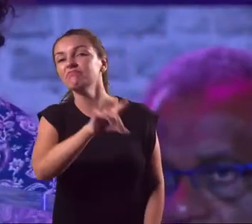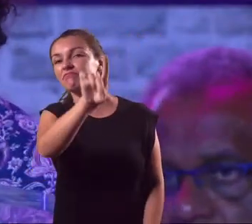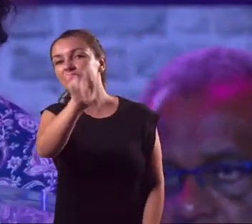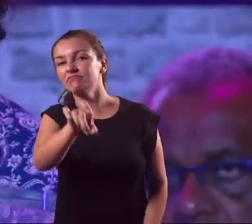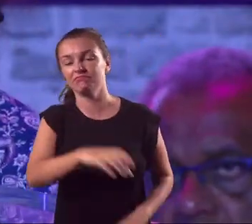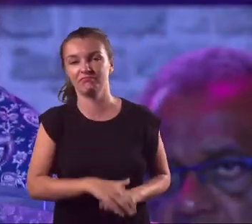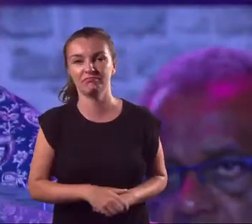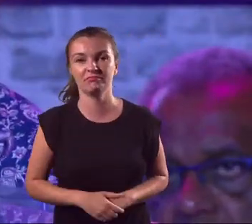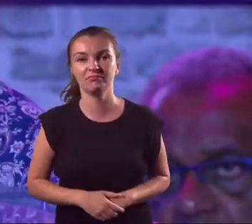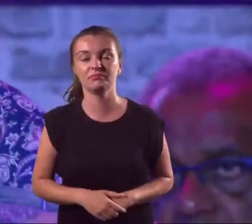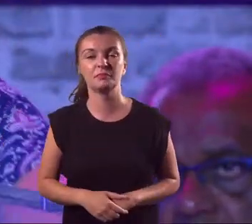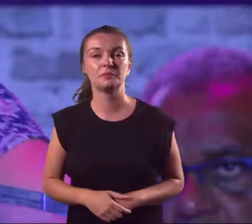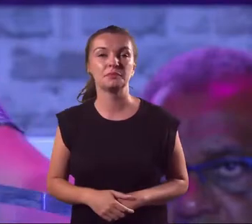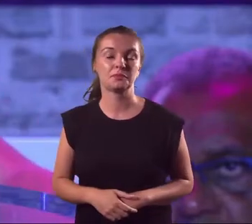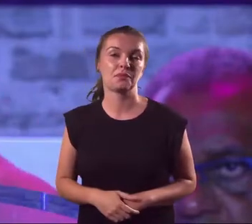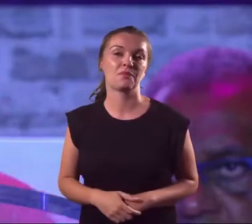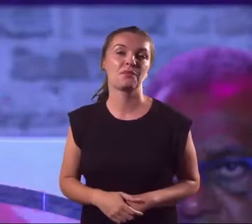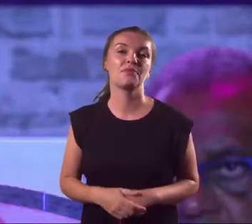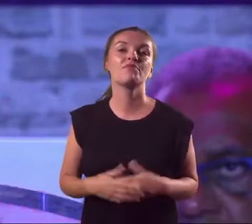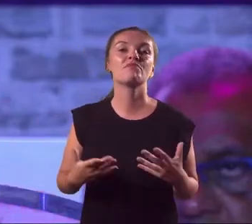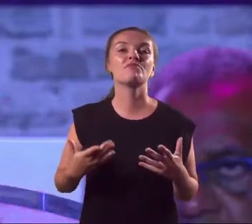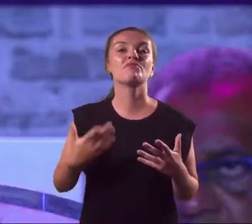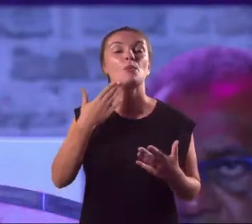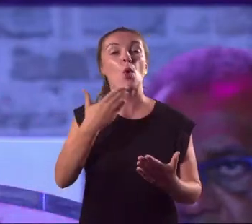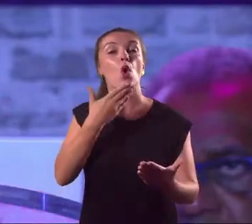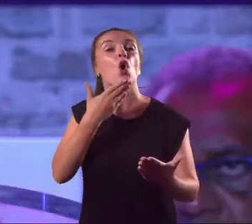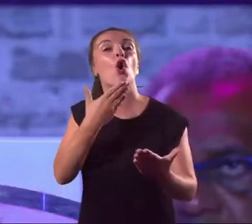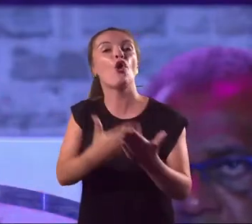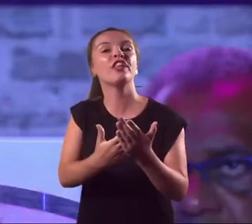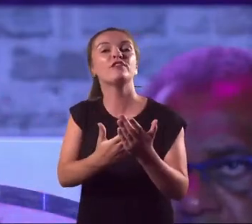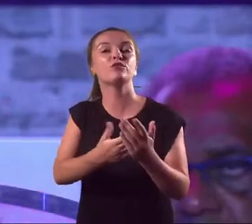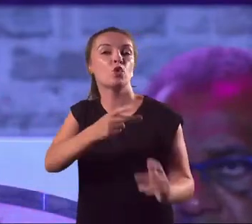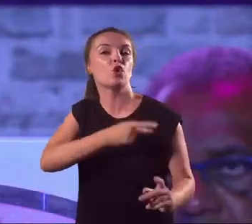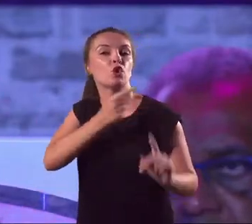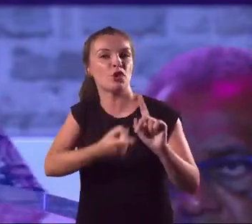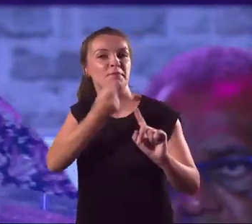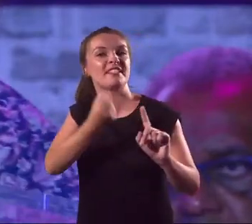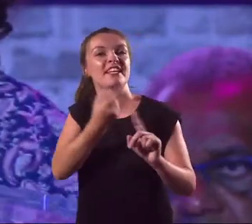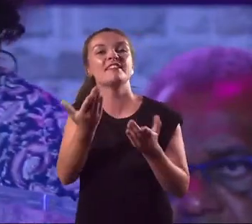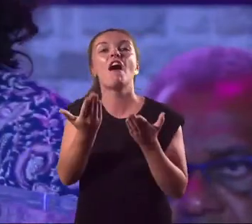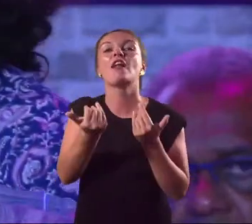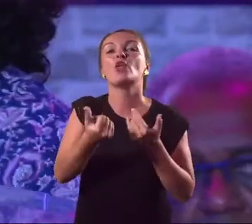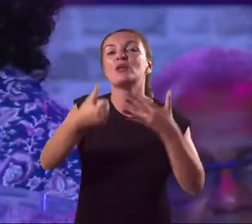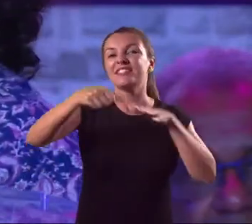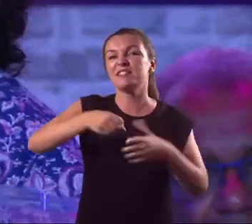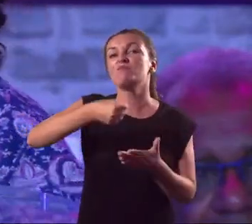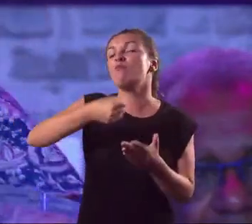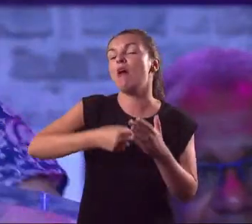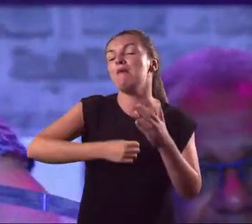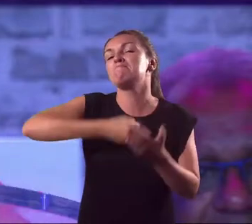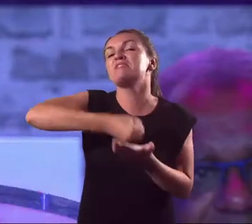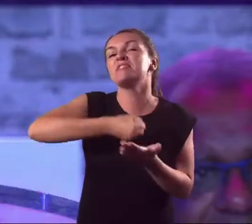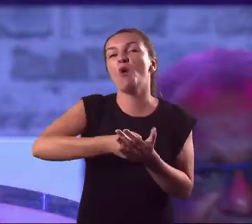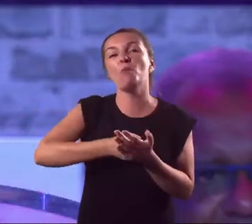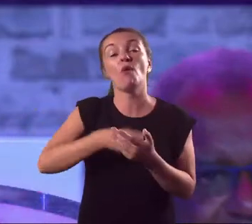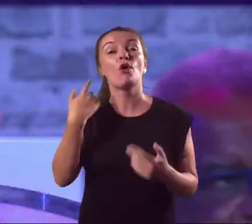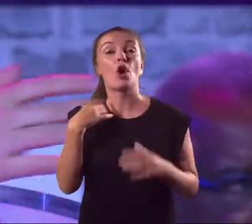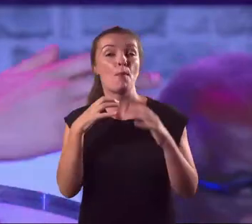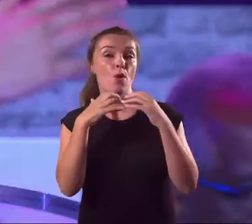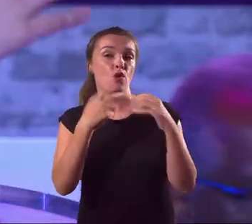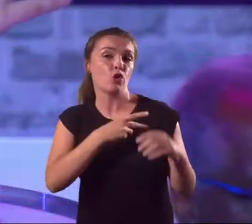a attendu au moins 6 mois pour un rendez-vous chez un spécialiste ? Neurologue,